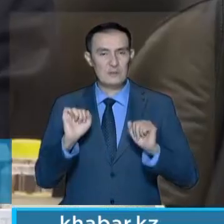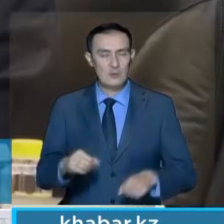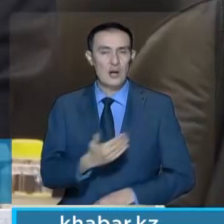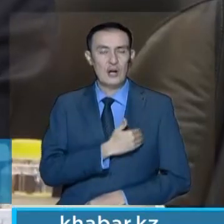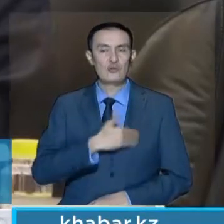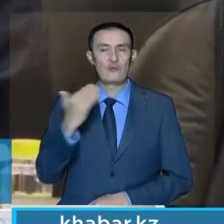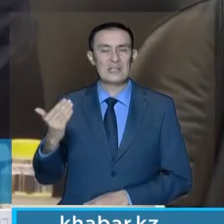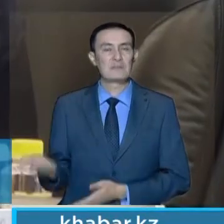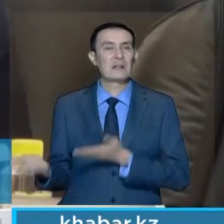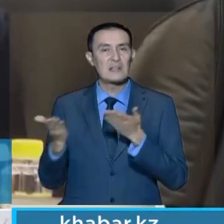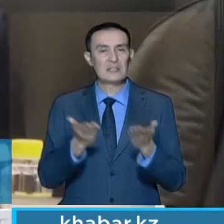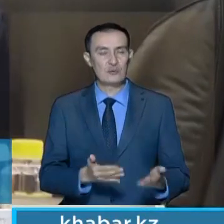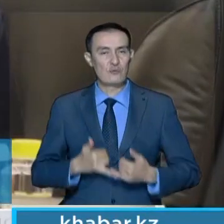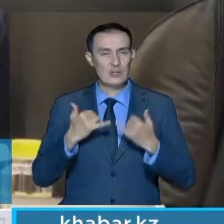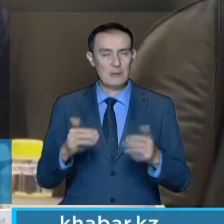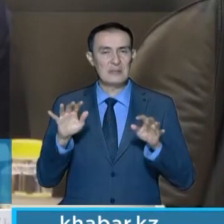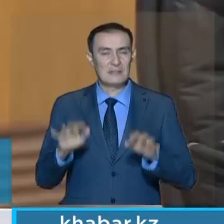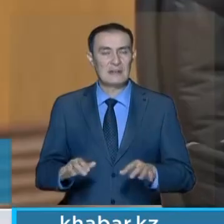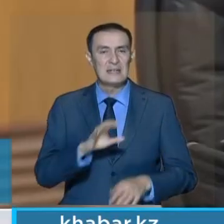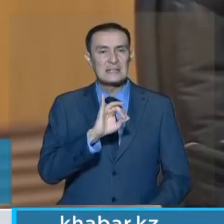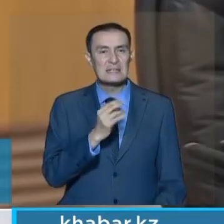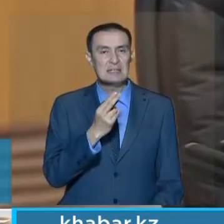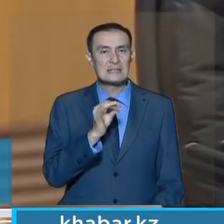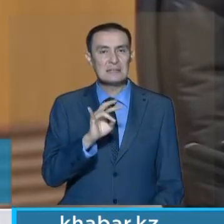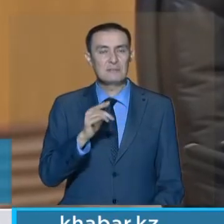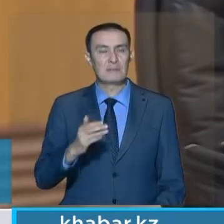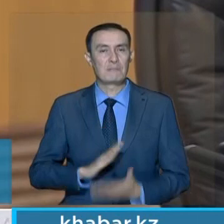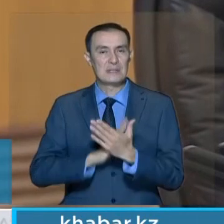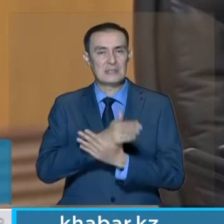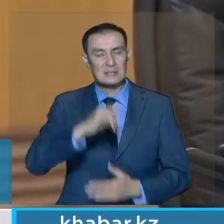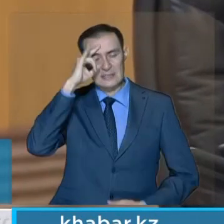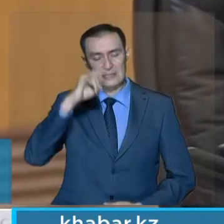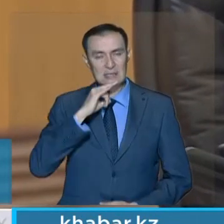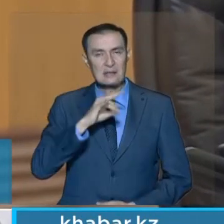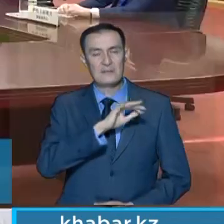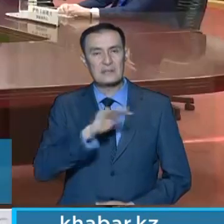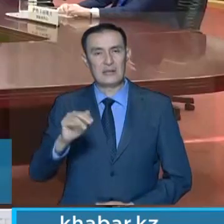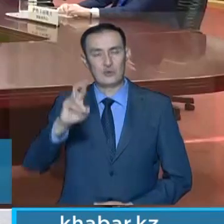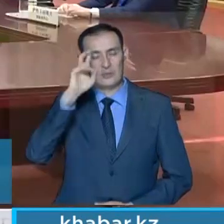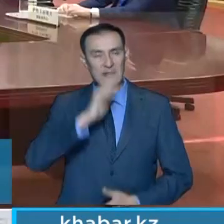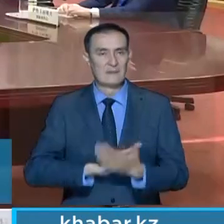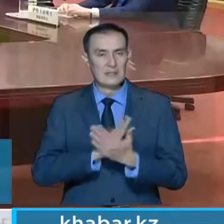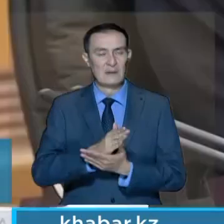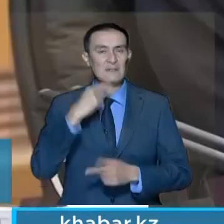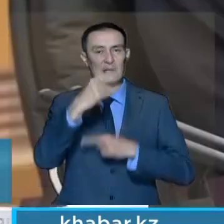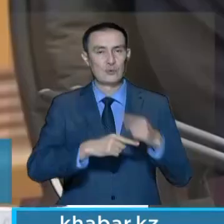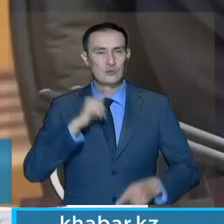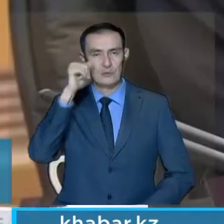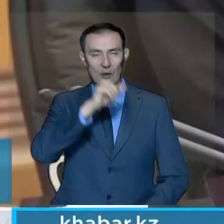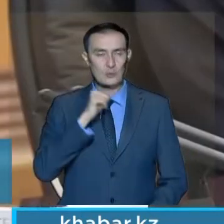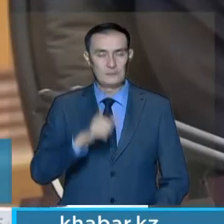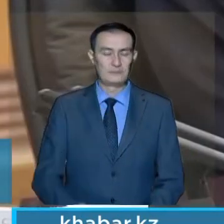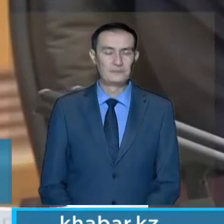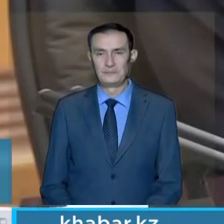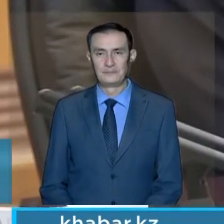бы пригласить вас, уважаемый председатель Си Цзиньпин, посетить Казахстан с государственным визитом в следующем году.